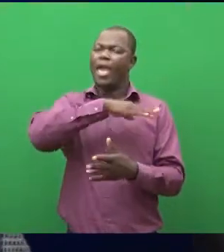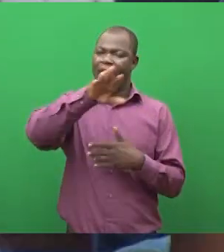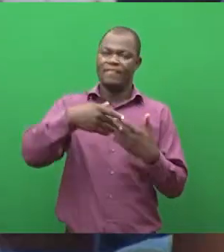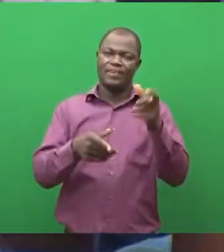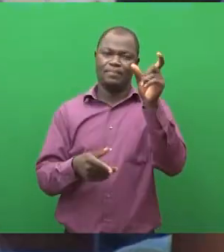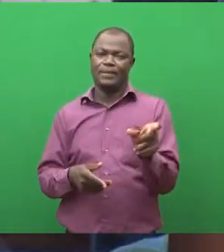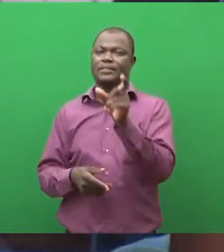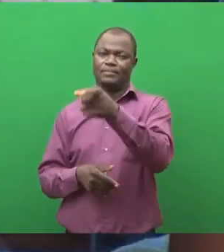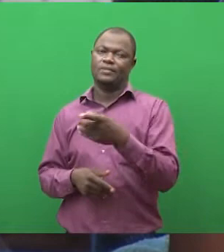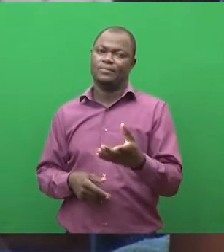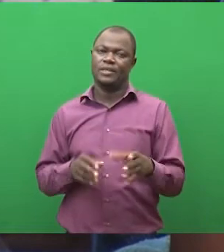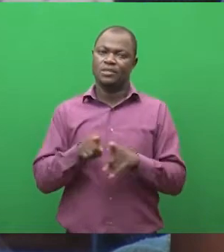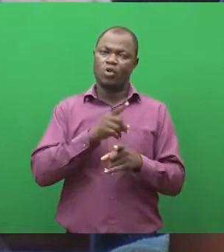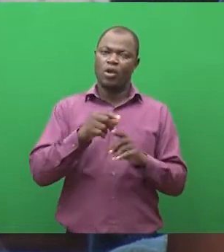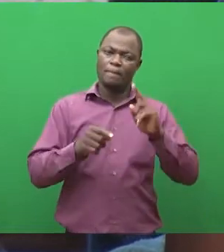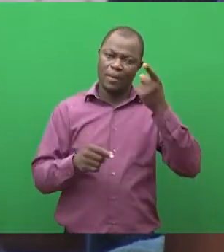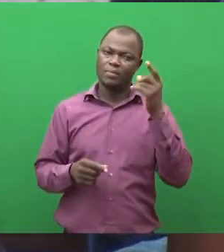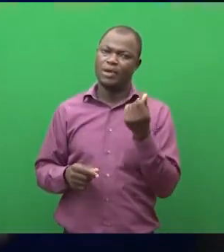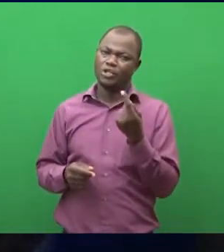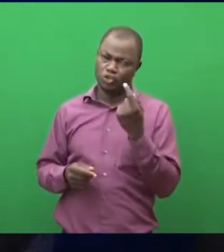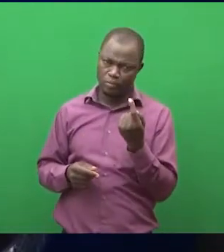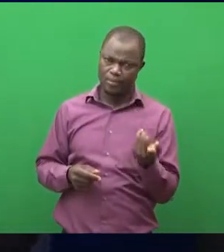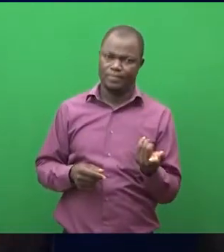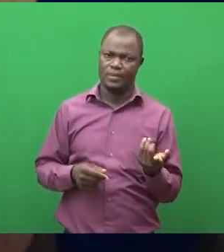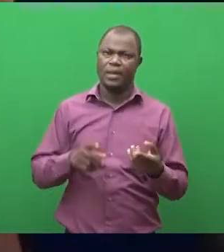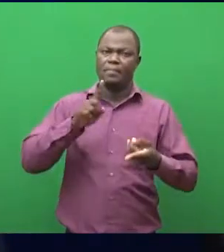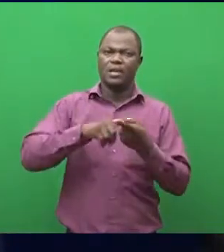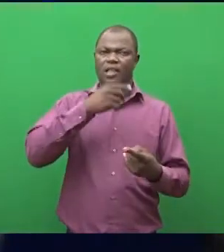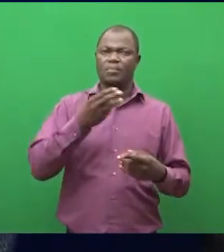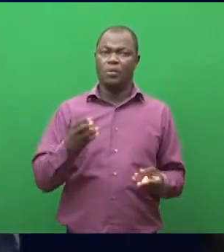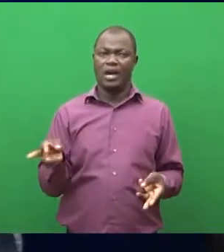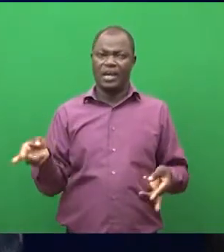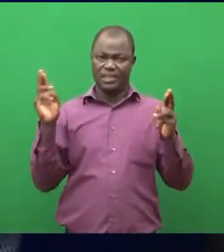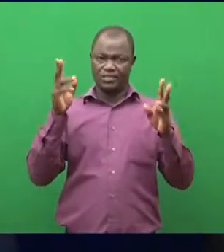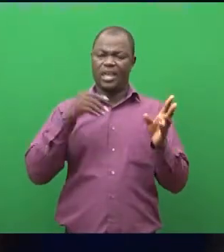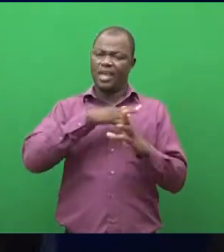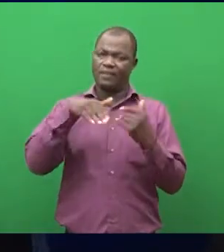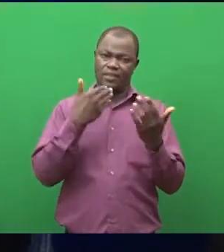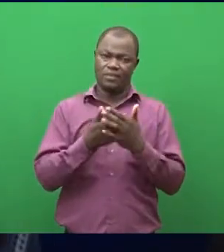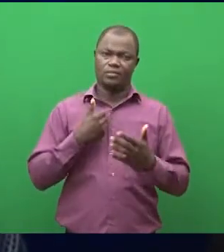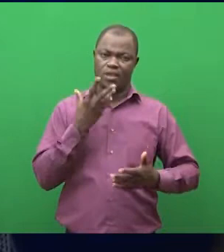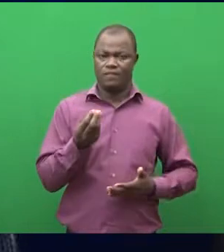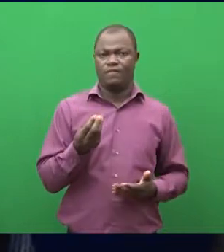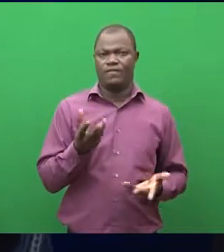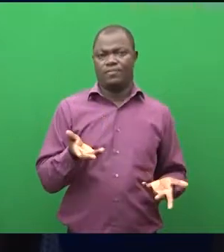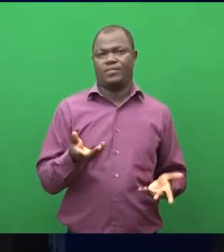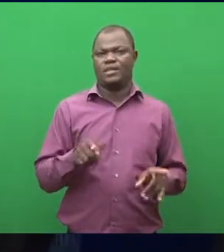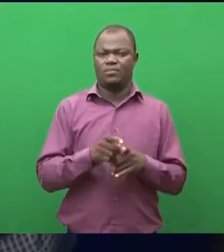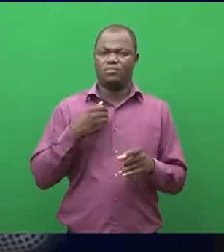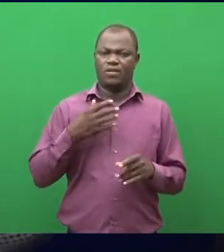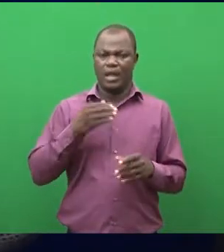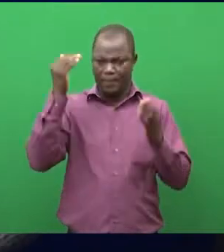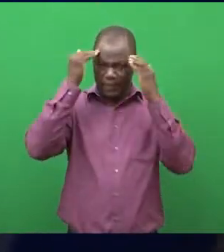everyone. Kubva kune vanotambira mari shoma kusvika vaya vanotambira mari yakawanda. Tirikuda kubvisa pfungwa